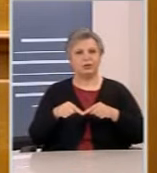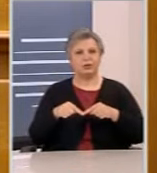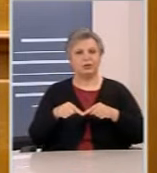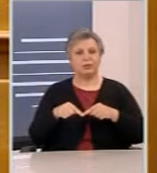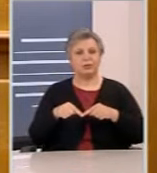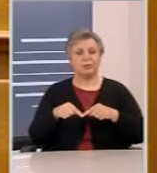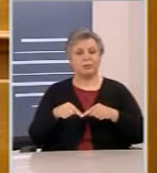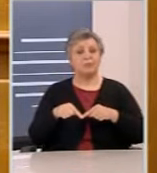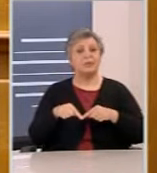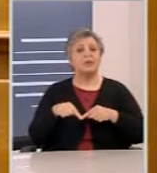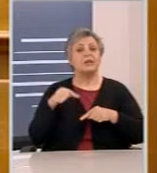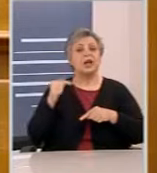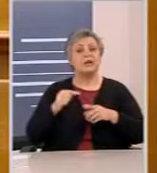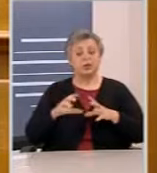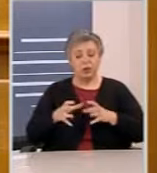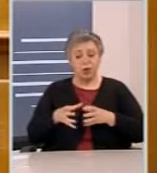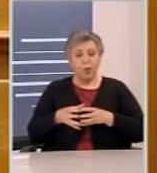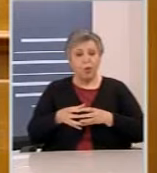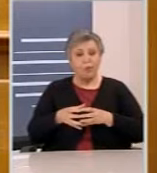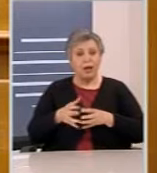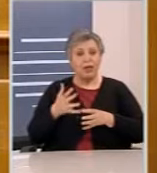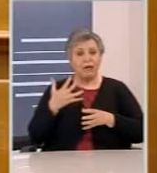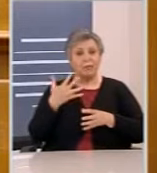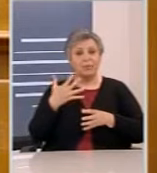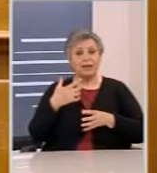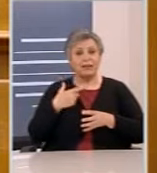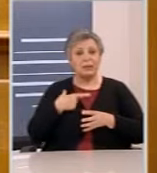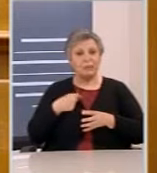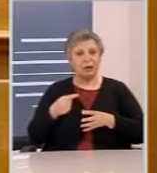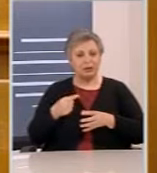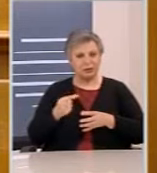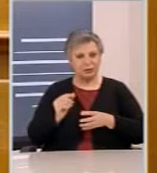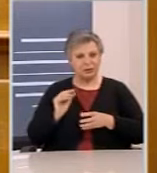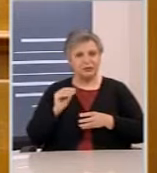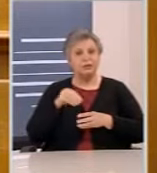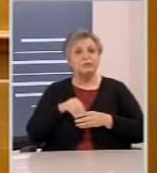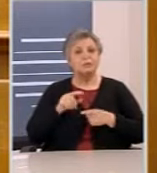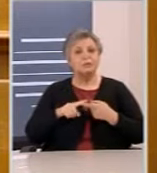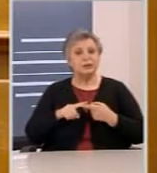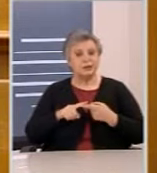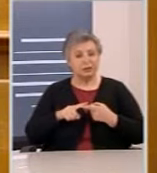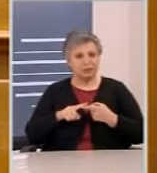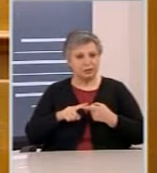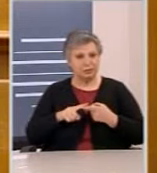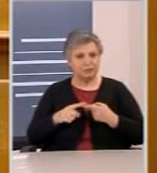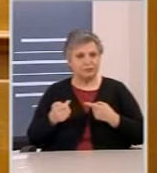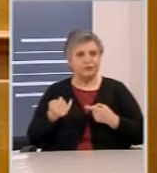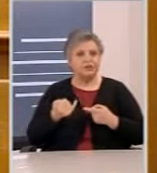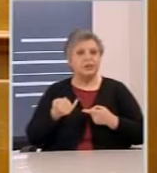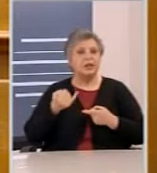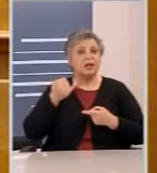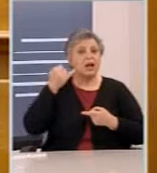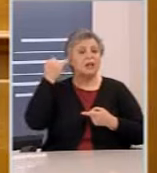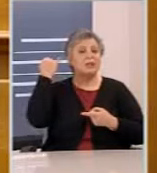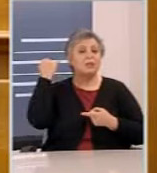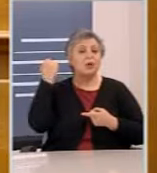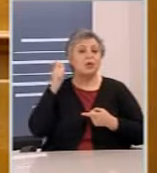Μια πενταμελής επιτροπή στην οποία συμμετείχε αντιπρόεδρος του ΑΣΕΠ,